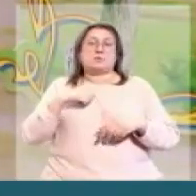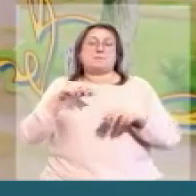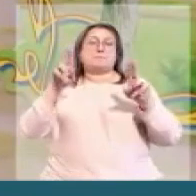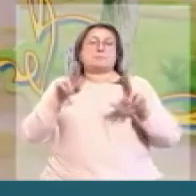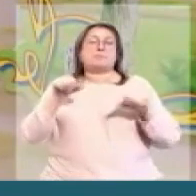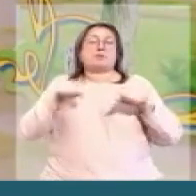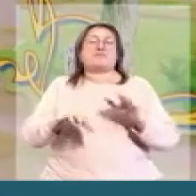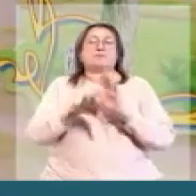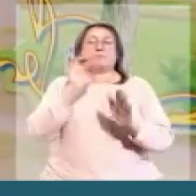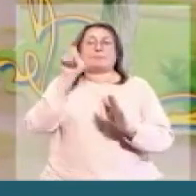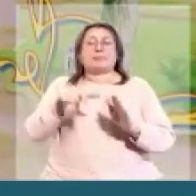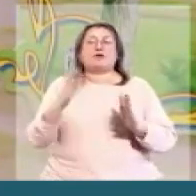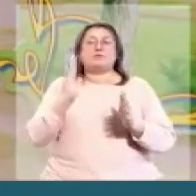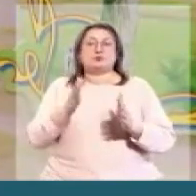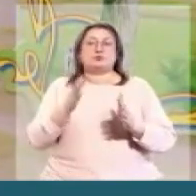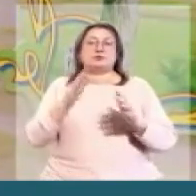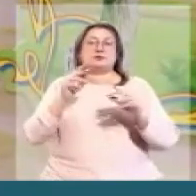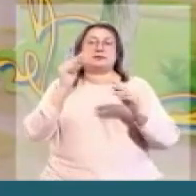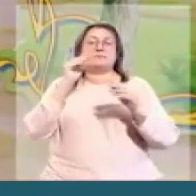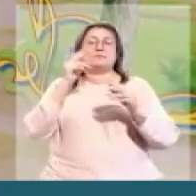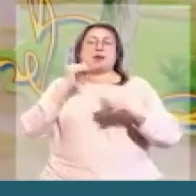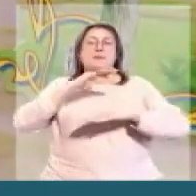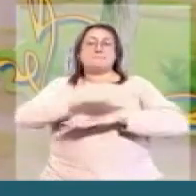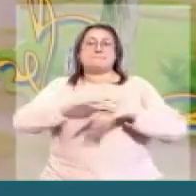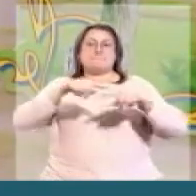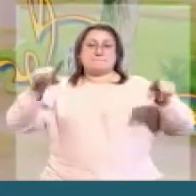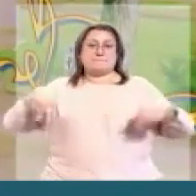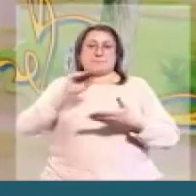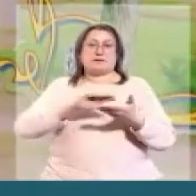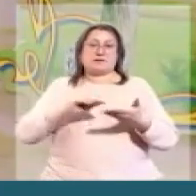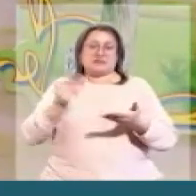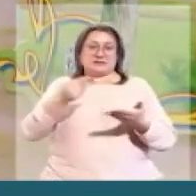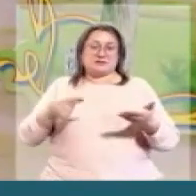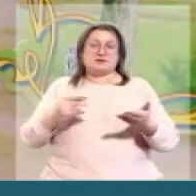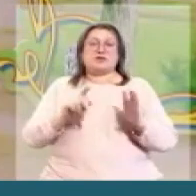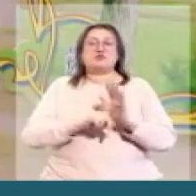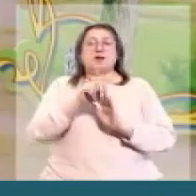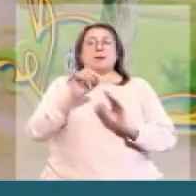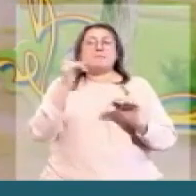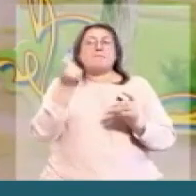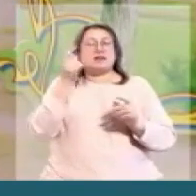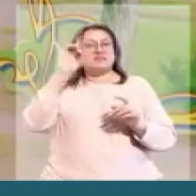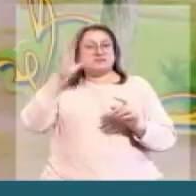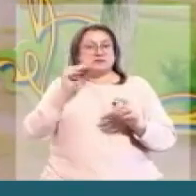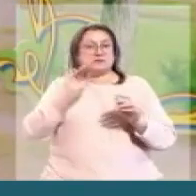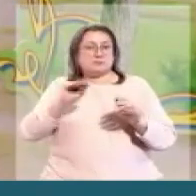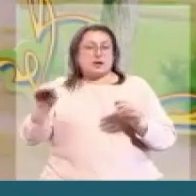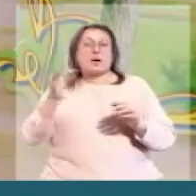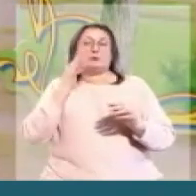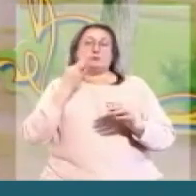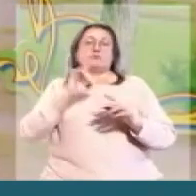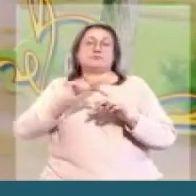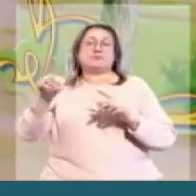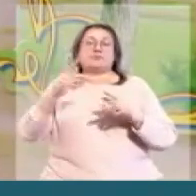вправе выбирать героев, которые будут изображены на партах. Хотим начать с малоизвестных, а их у нас немало. Данная